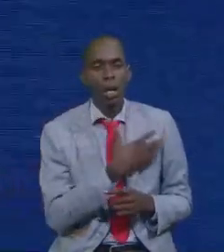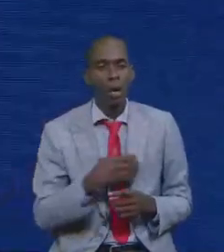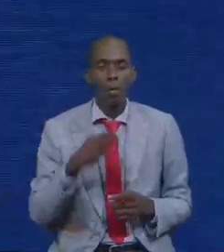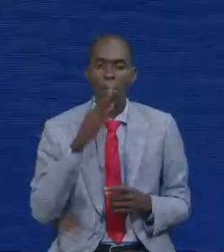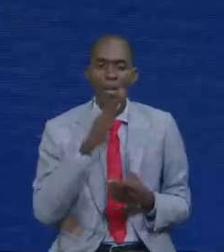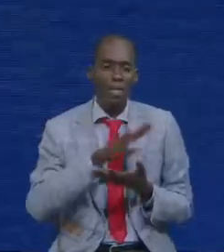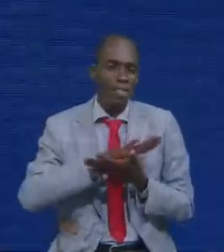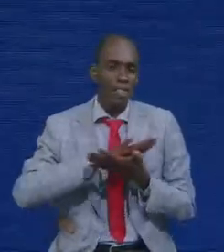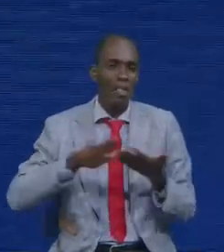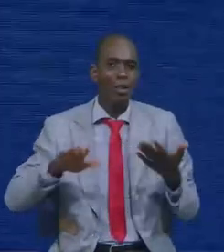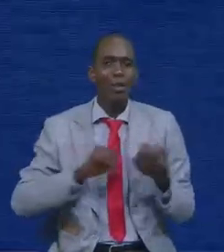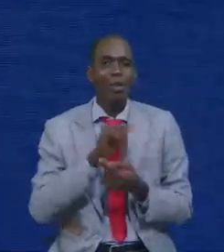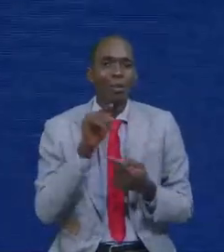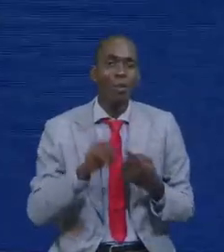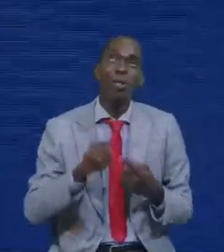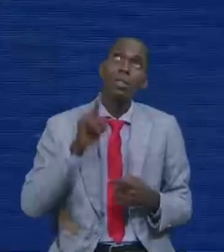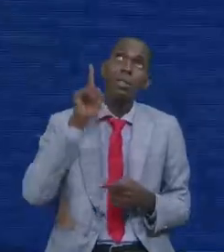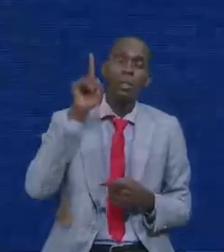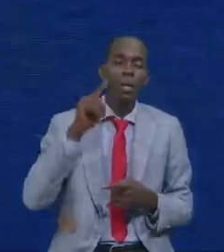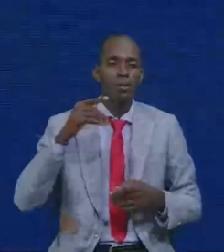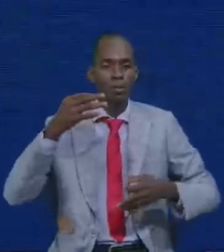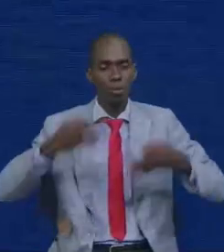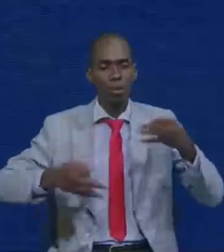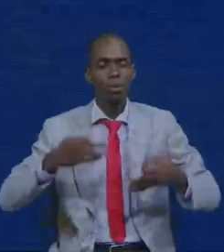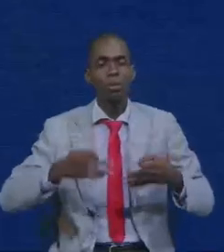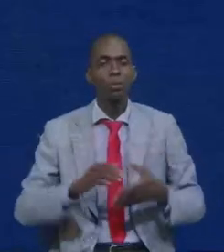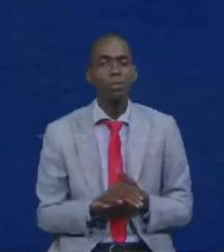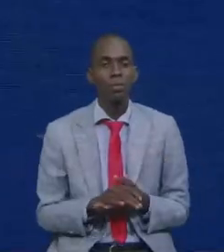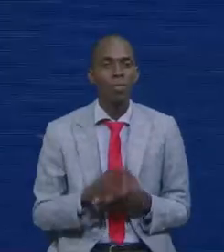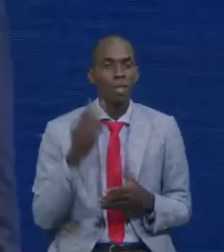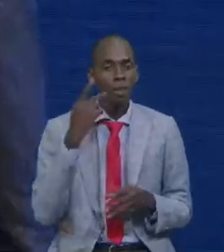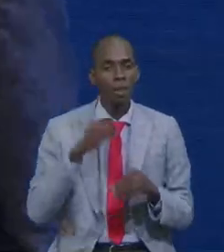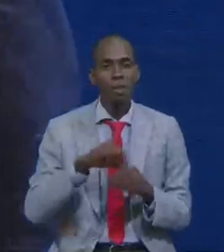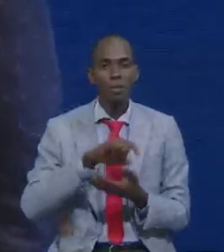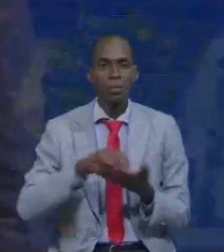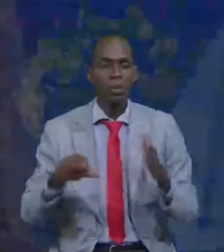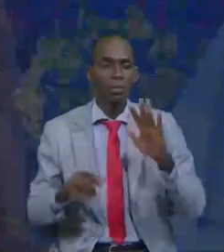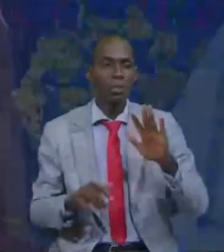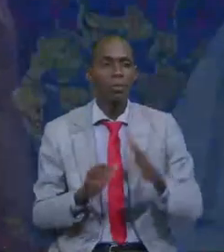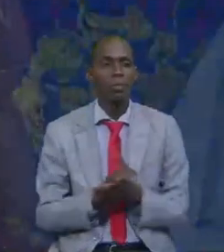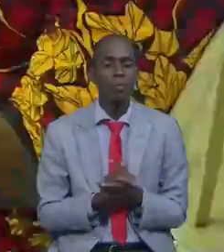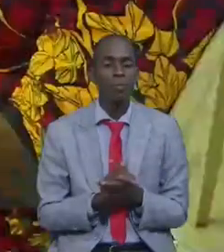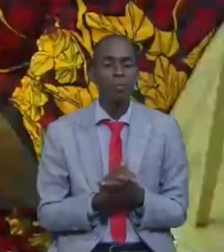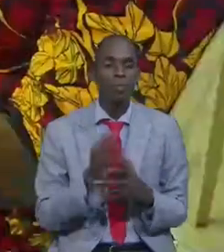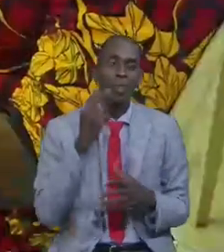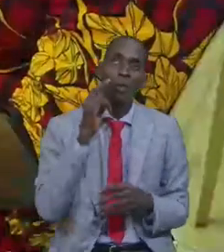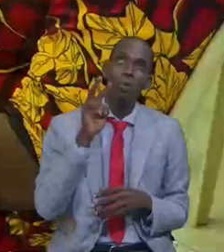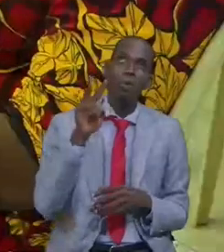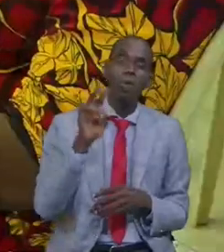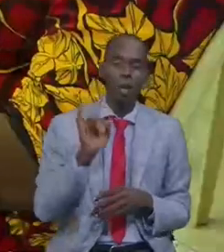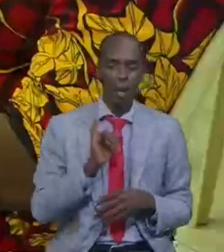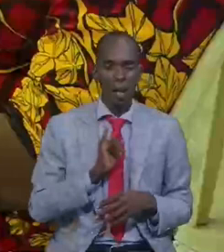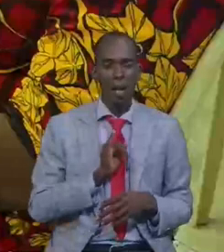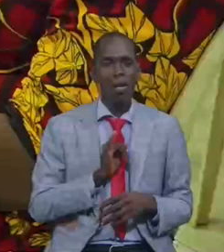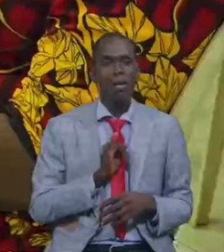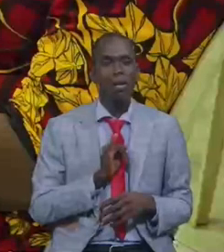ton jugement. Verset 7. Voici, il ne disait